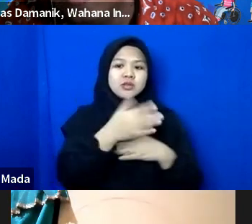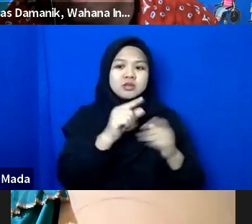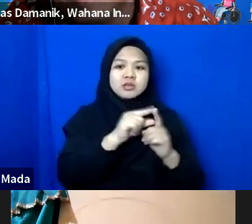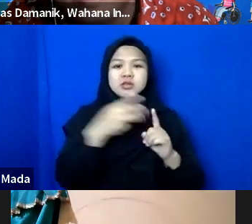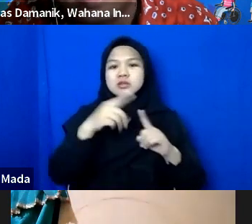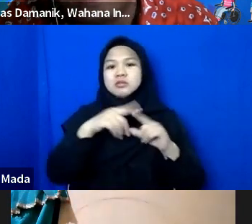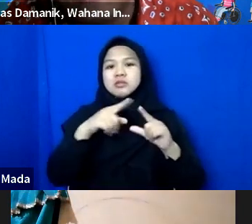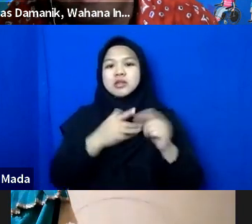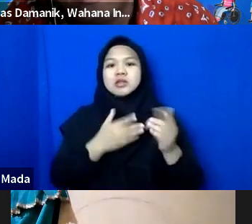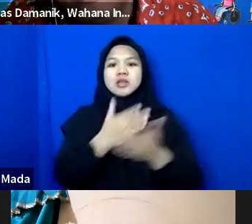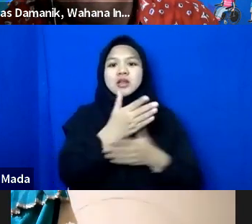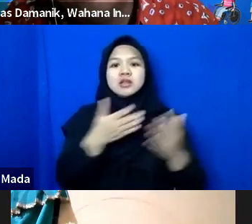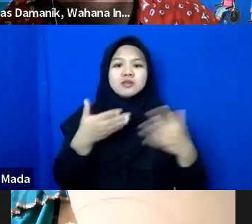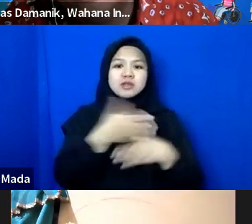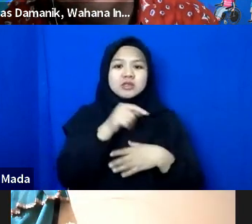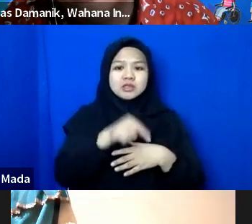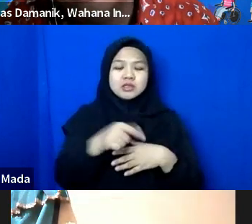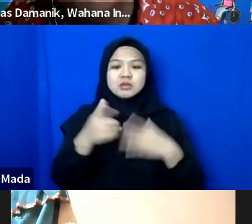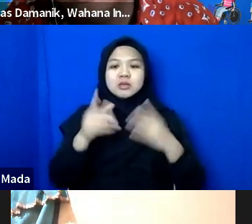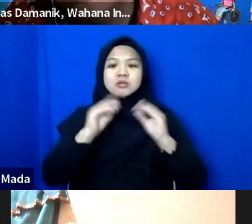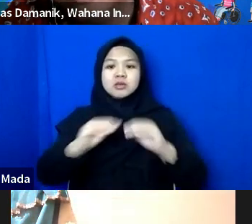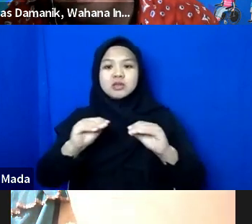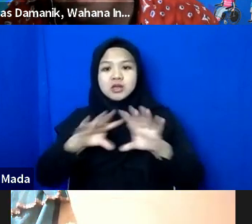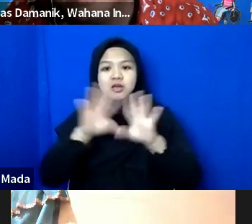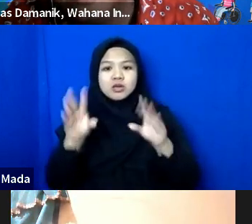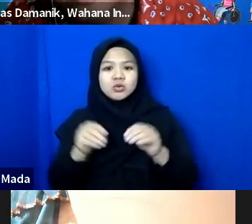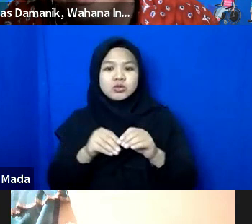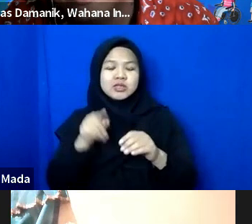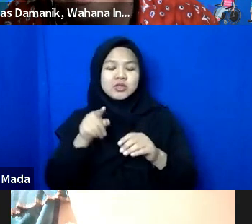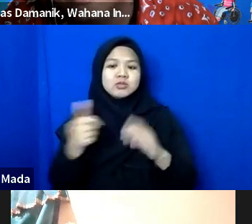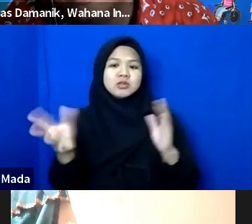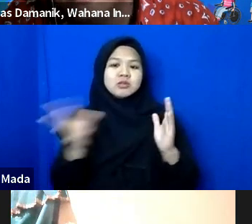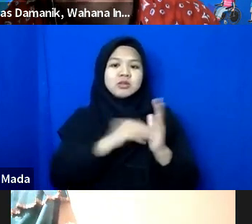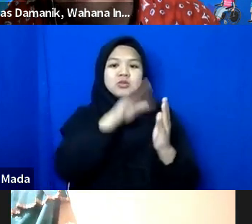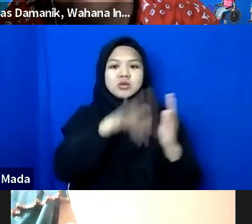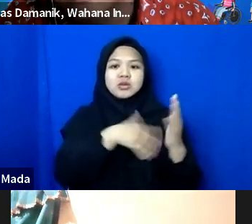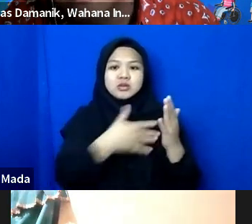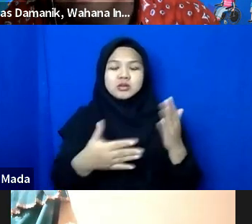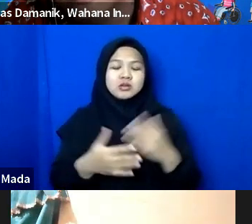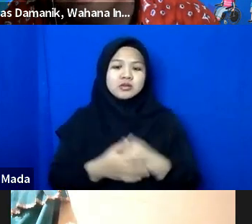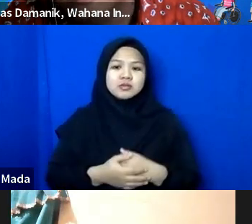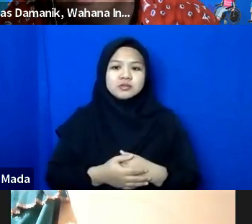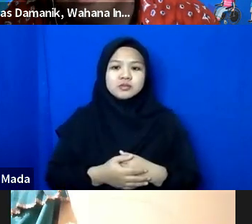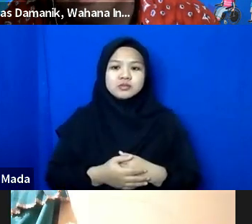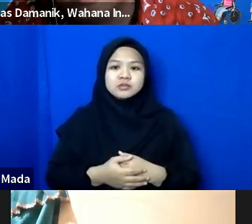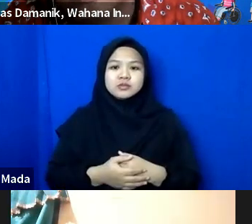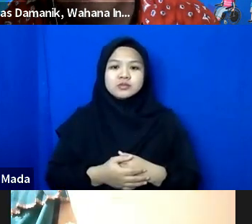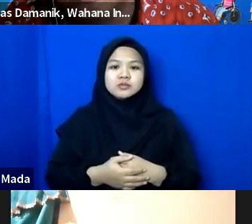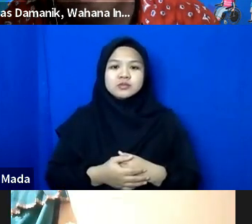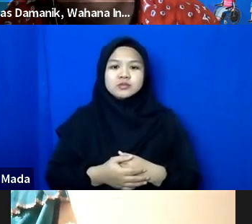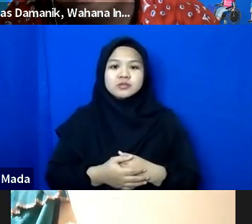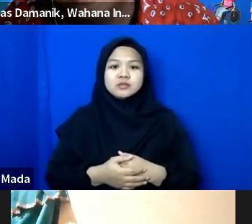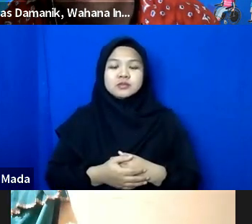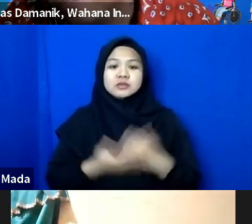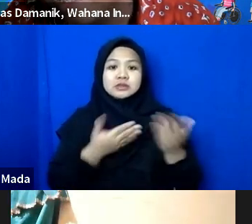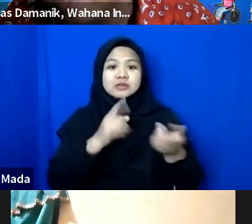Pendidikan ini untuk memastikan bahwa pendidikan inklusi itu menjadi agenda itu jadi ini ini yang ada yang